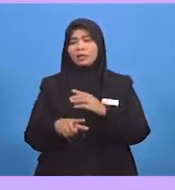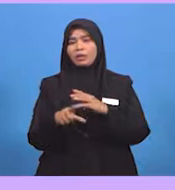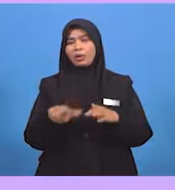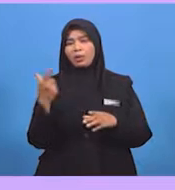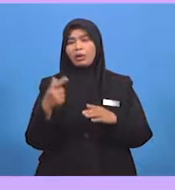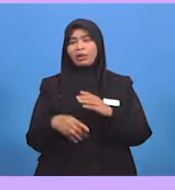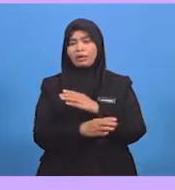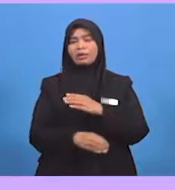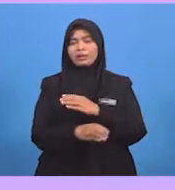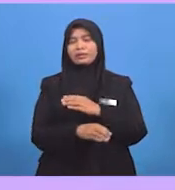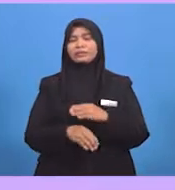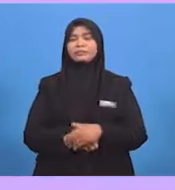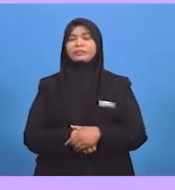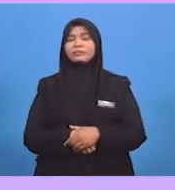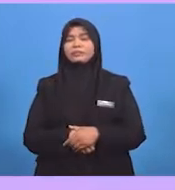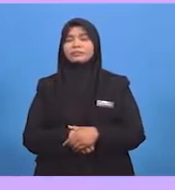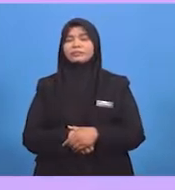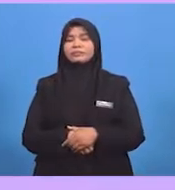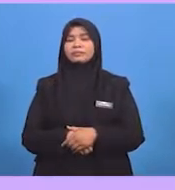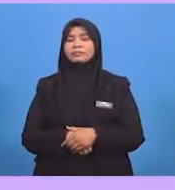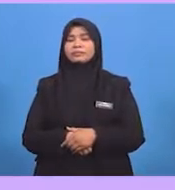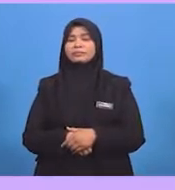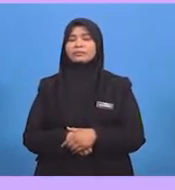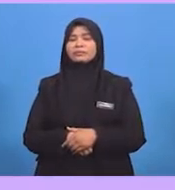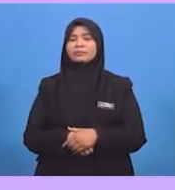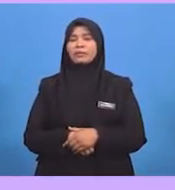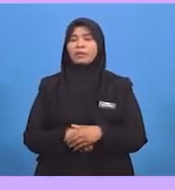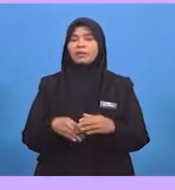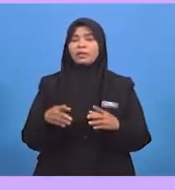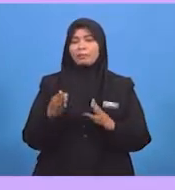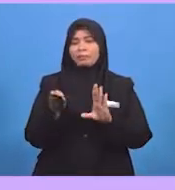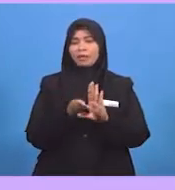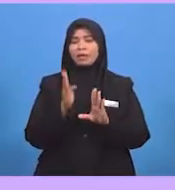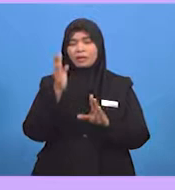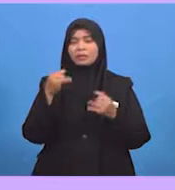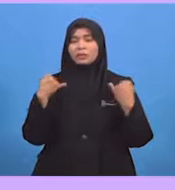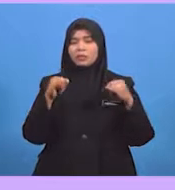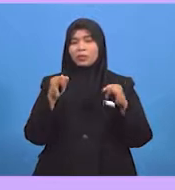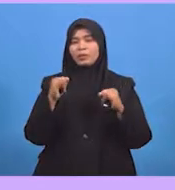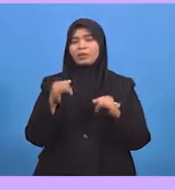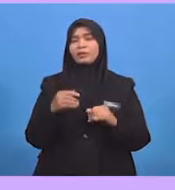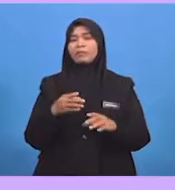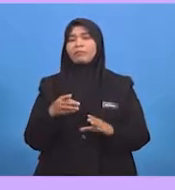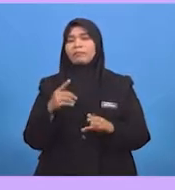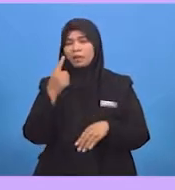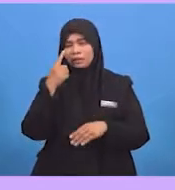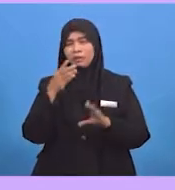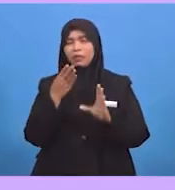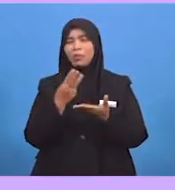Apabila saya memerlukan mata wang asing, pihak bank akan menjual mata wang asing tersebut kepada